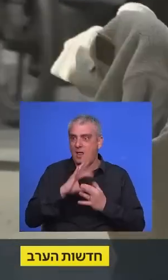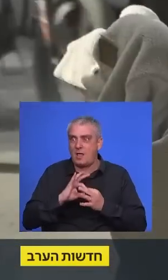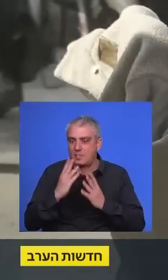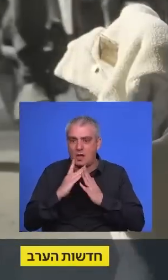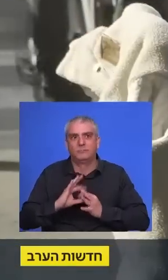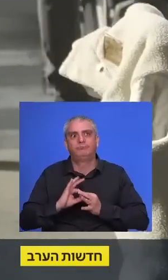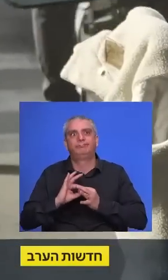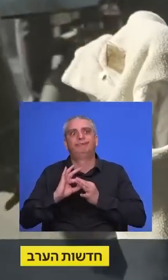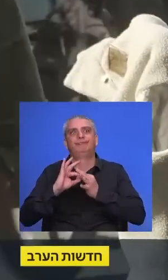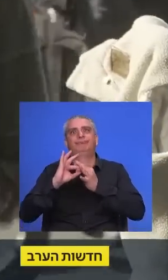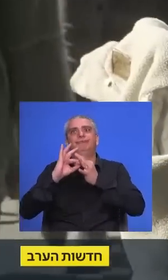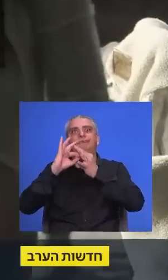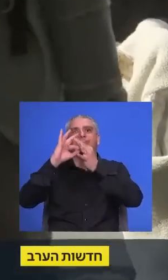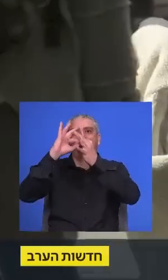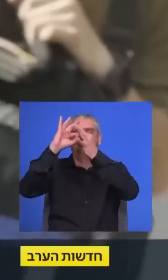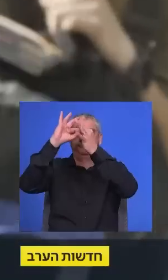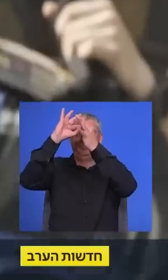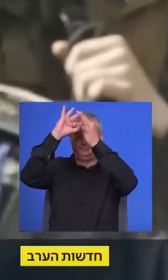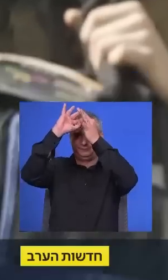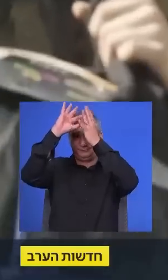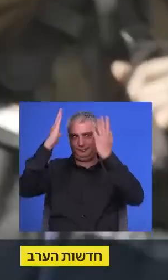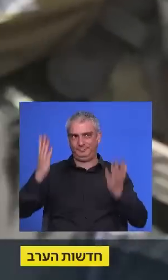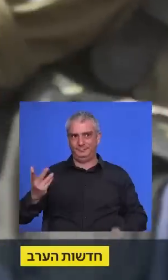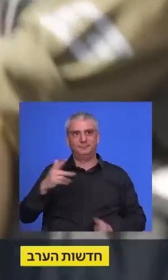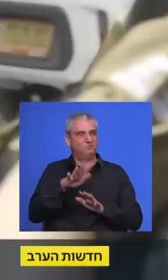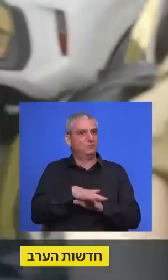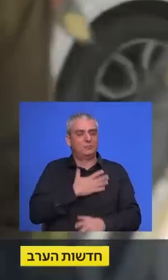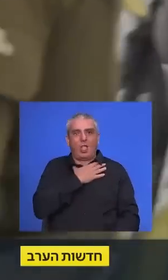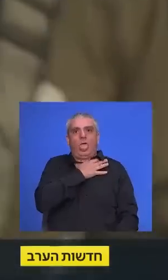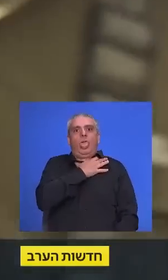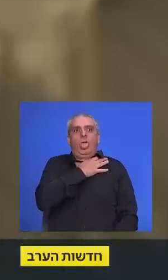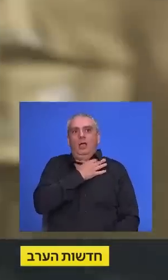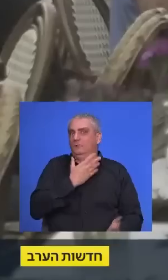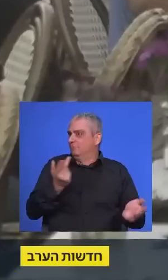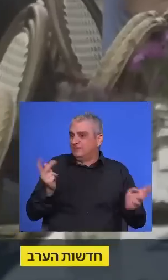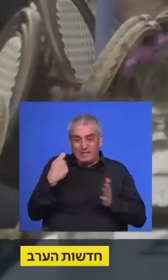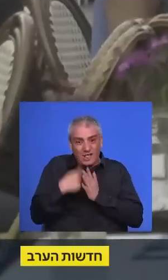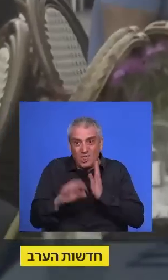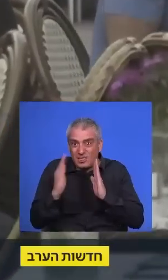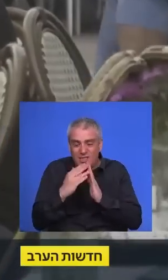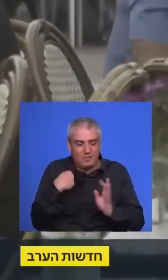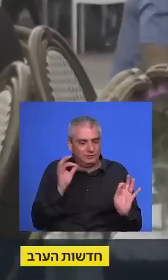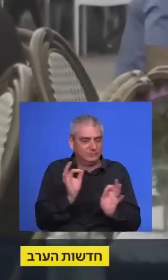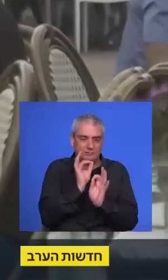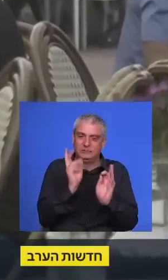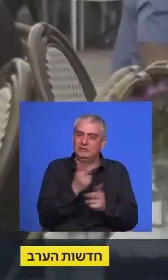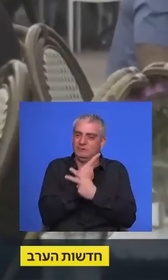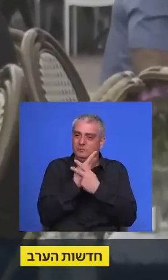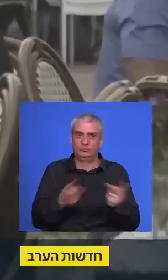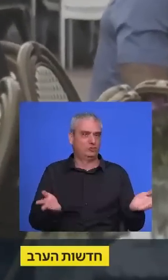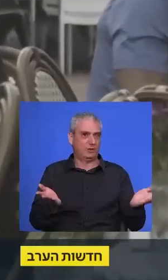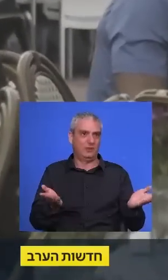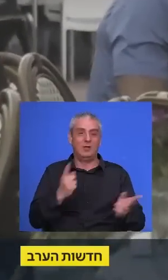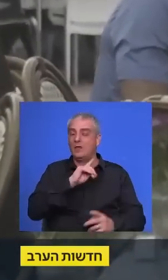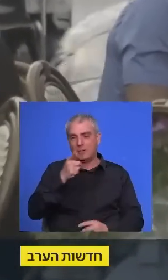נע רק בכיוון אחד, מעלה. תחושת המחנק הזאת שאומרת אין לנו סיכוי לקנות דירה, היא בעצם כל